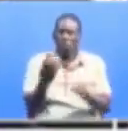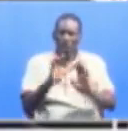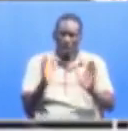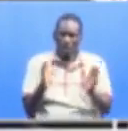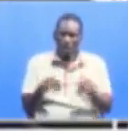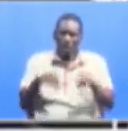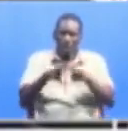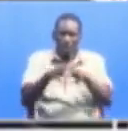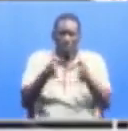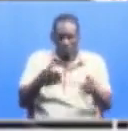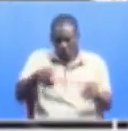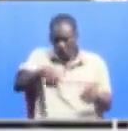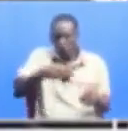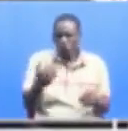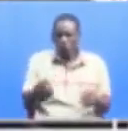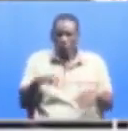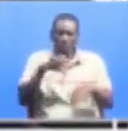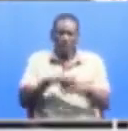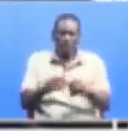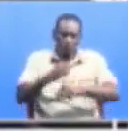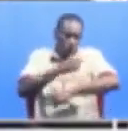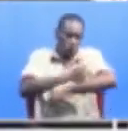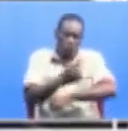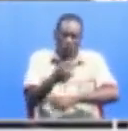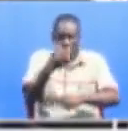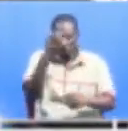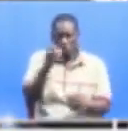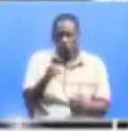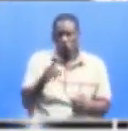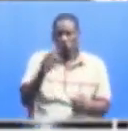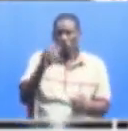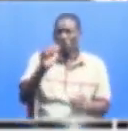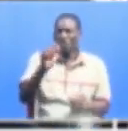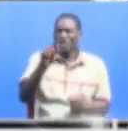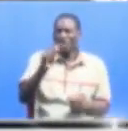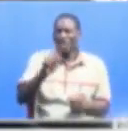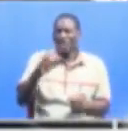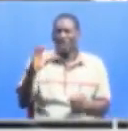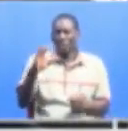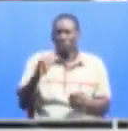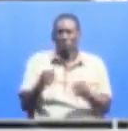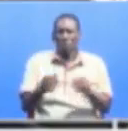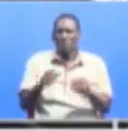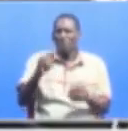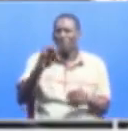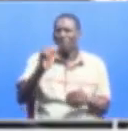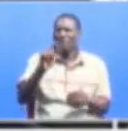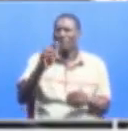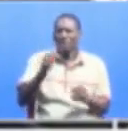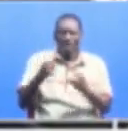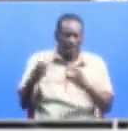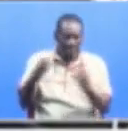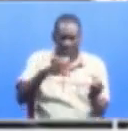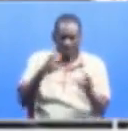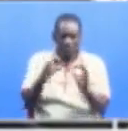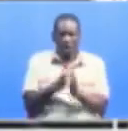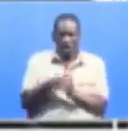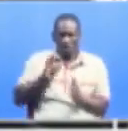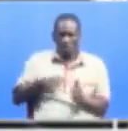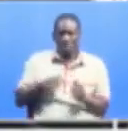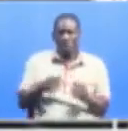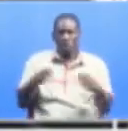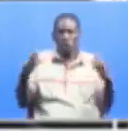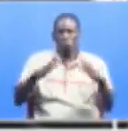hata sahi watoto wetu wanapata school fees kwa sababu ya Tata Chemical. Kwa hivyo Tata Chemical na wamama ama na community ya